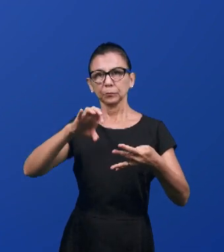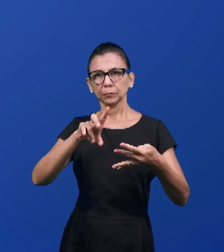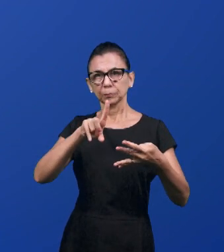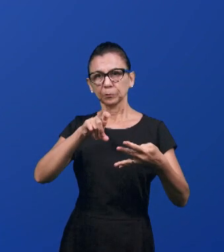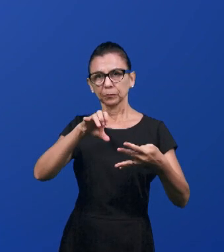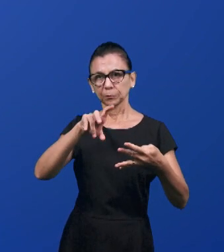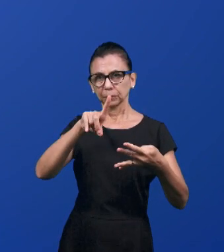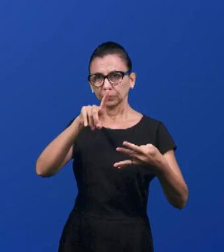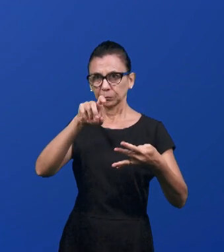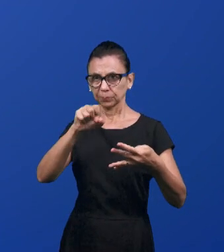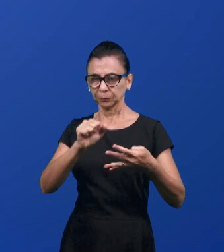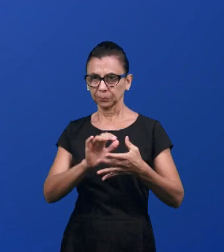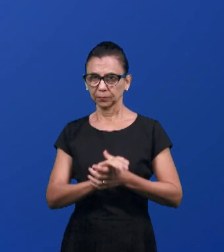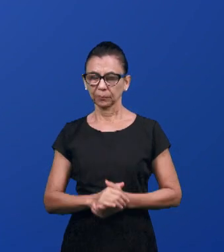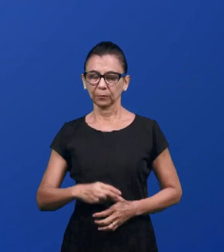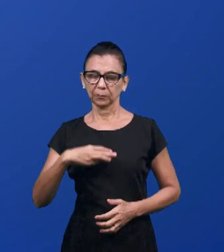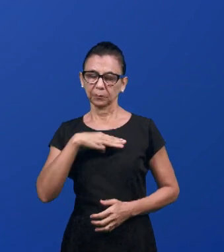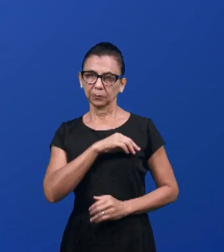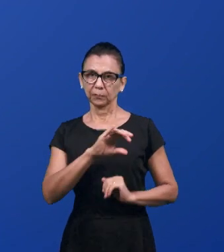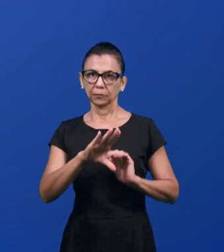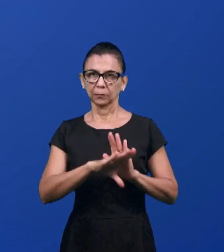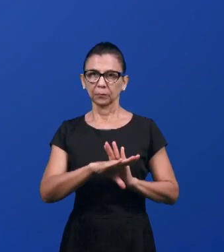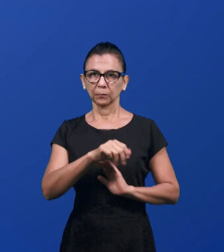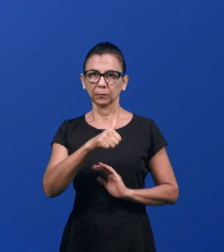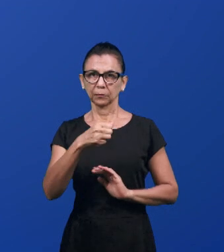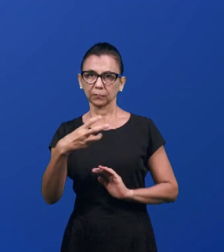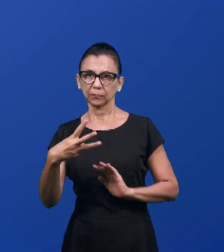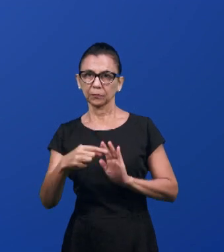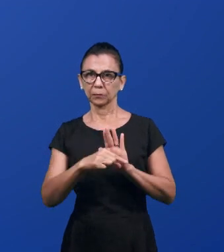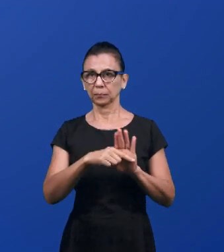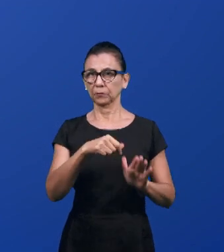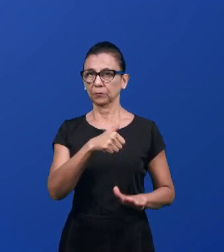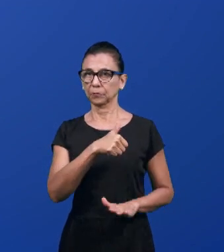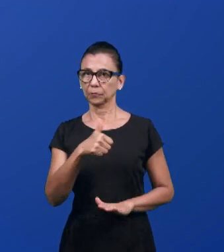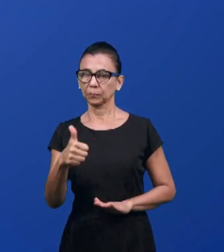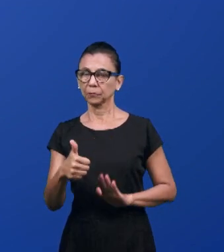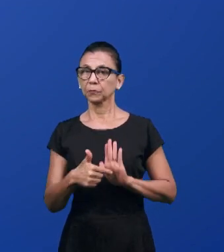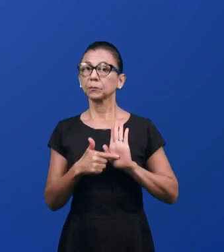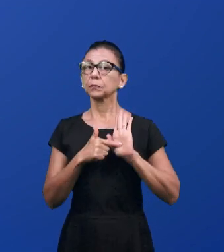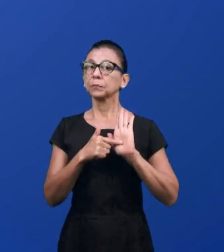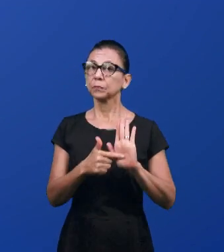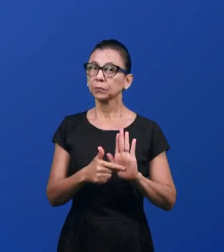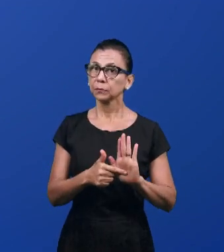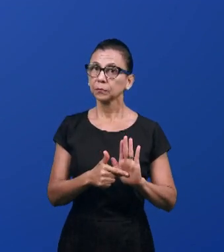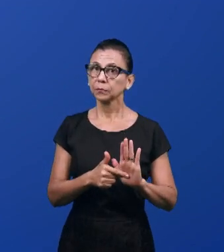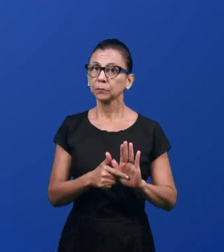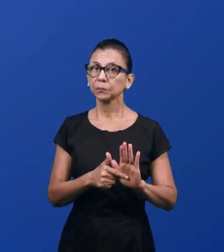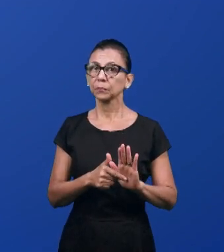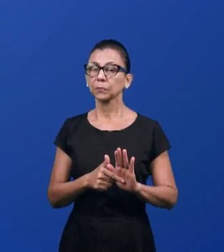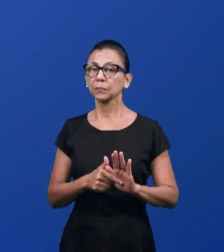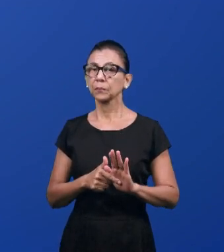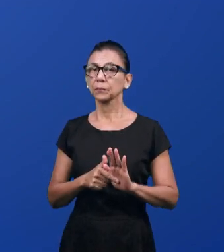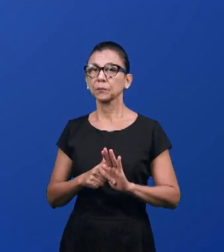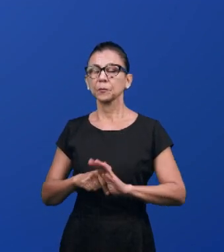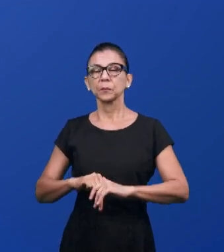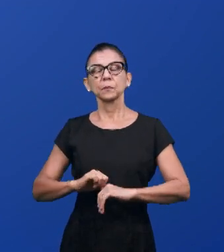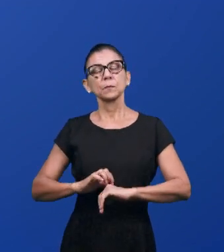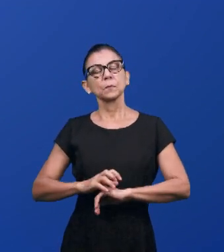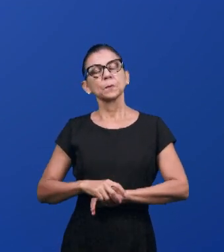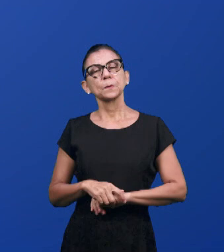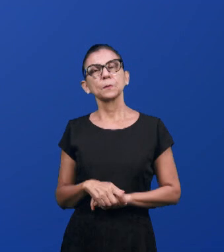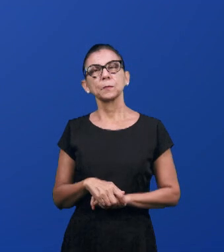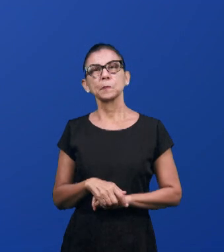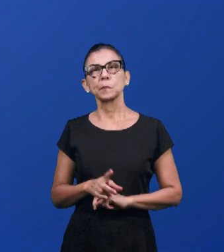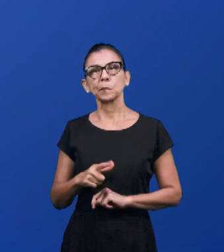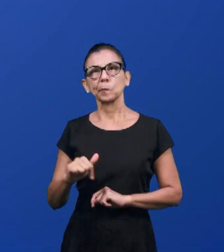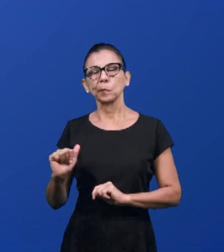Matthieu 13, 11, ainsi nous dit la parole du Seigneur. Car à vous est donné à connaître les mystères